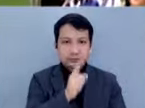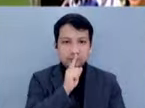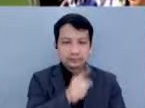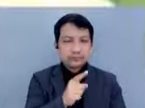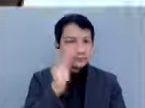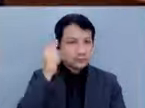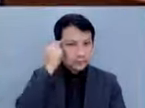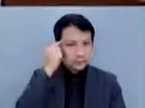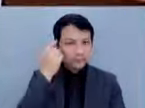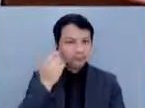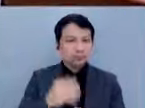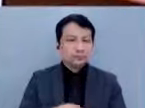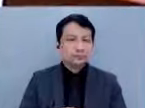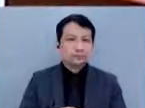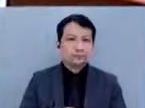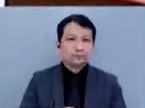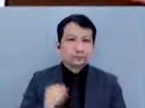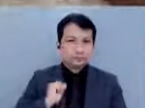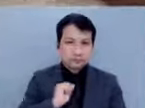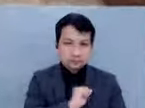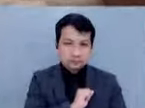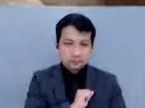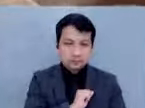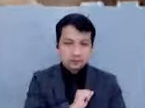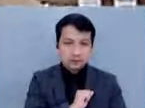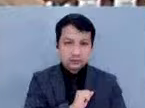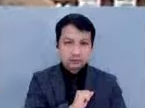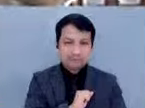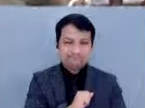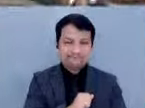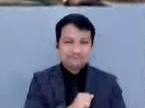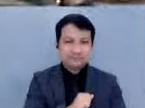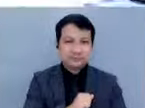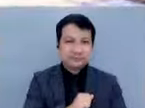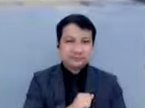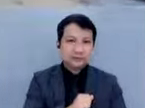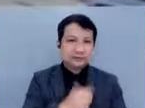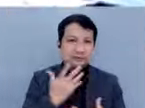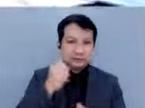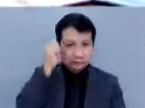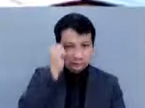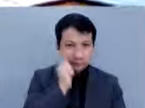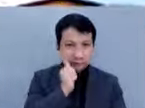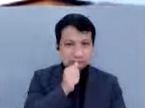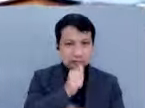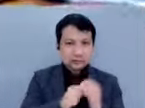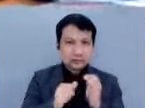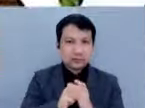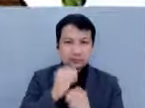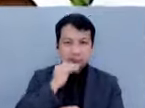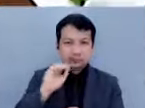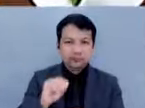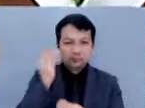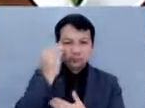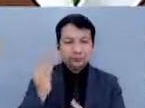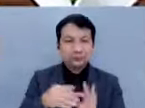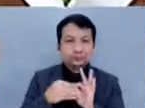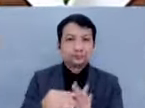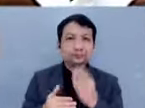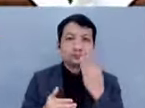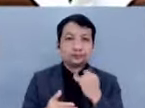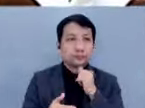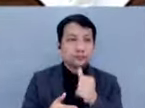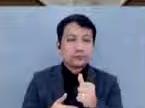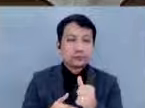niya yan. Ang Senado naman tila naiinip na sa pagtatago ni Kibuloy. May nakabinbin din silang arrest order laban sa kanya dahil sa hindi pagdalo sa